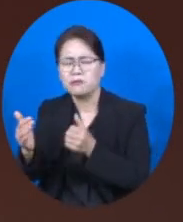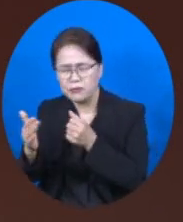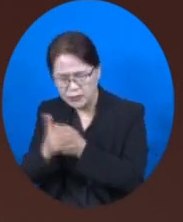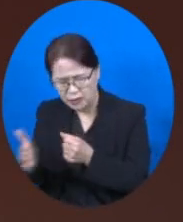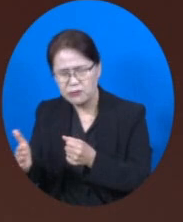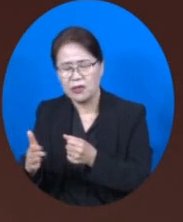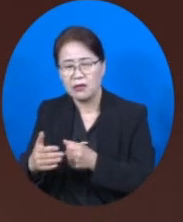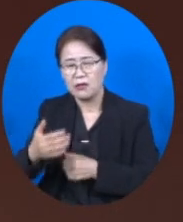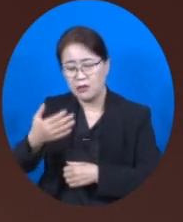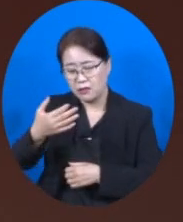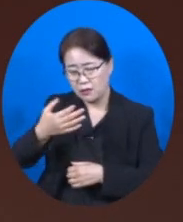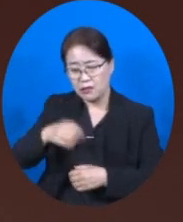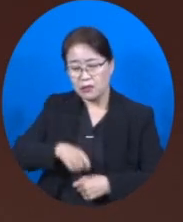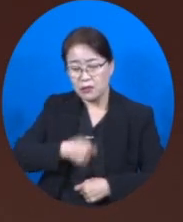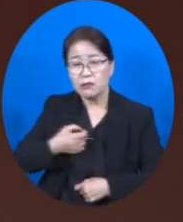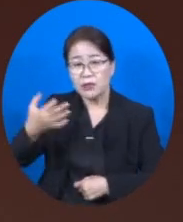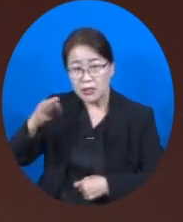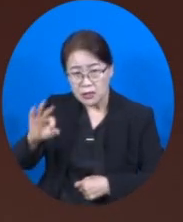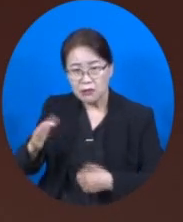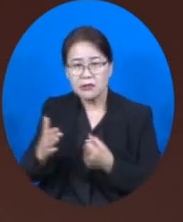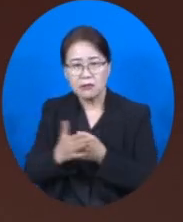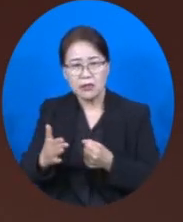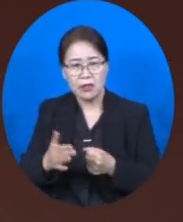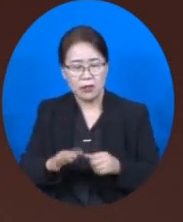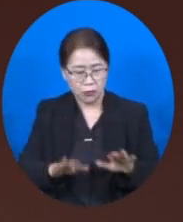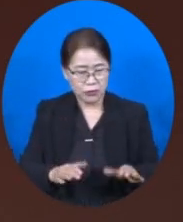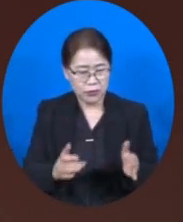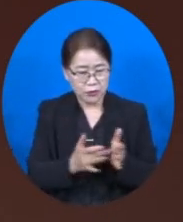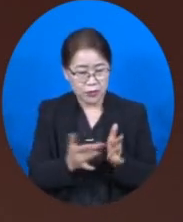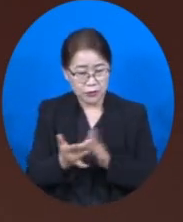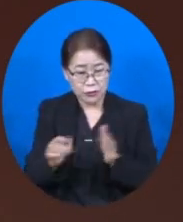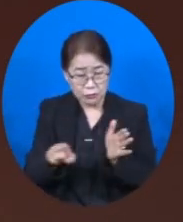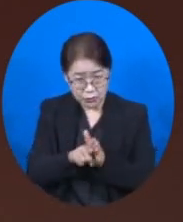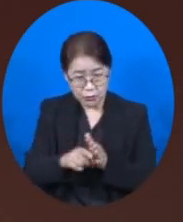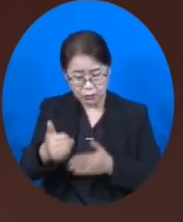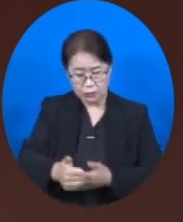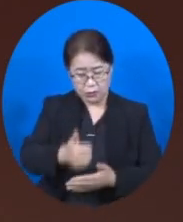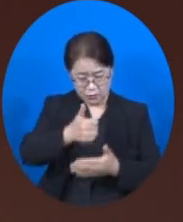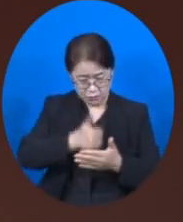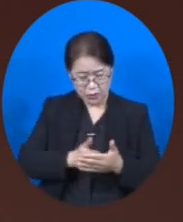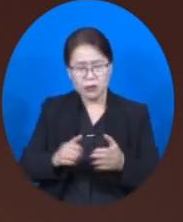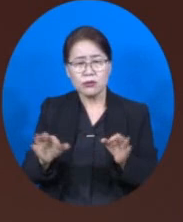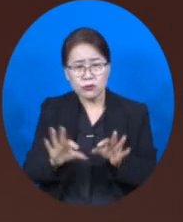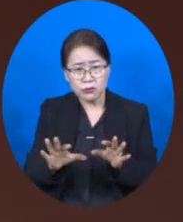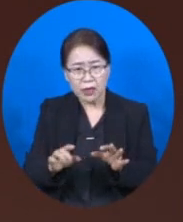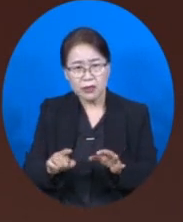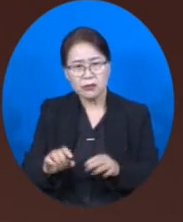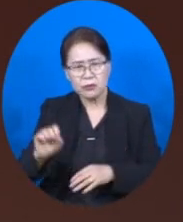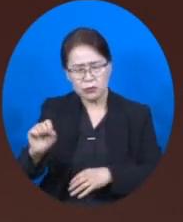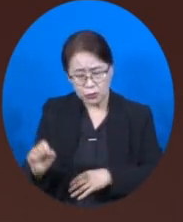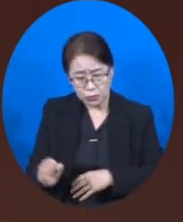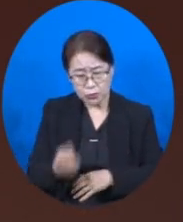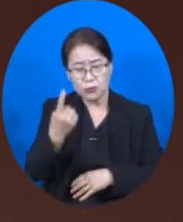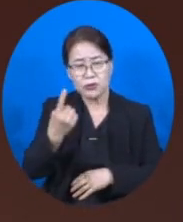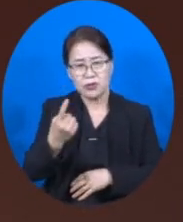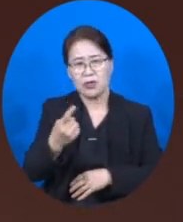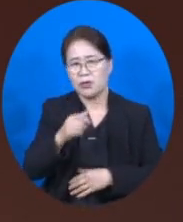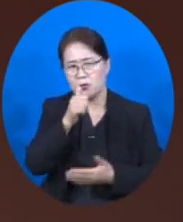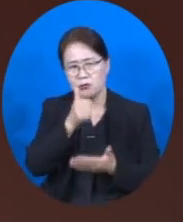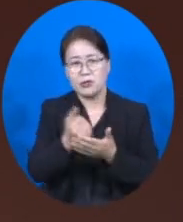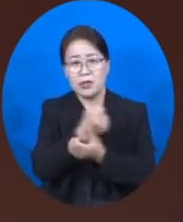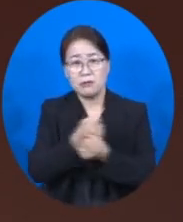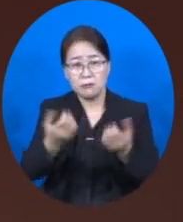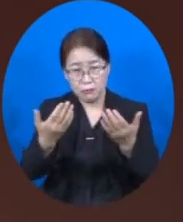때문에 오늘 여러분들의 예수를 믿고 영접하면 오늘 그 순간에 우리는 제 삶을 받습니다